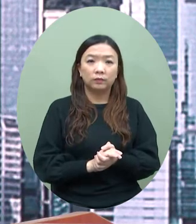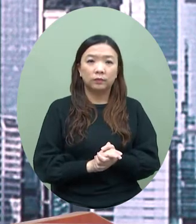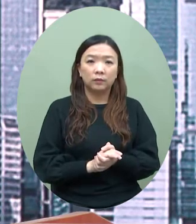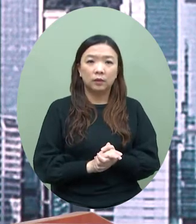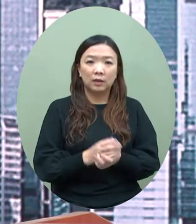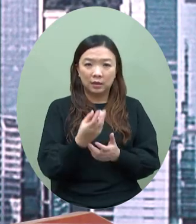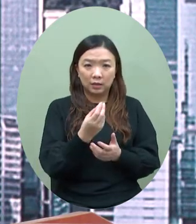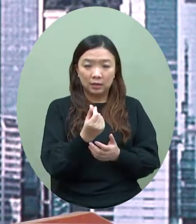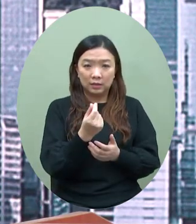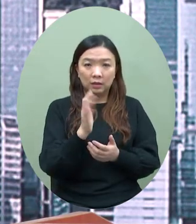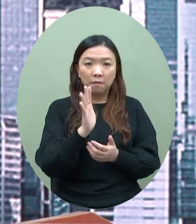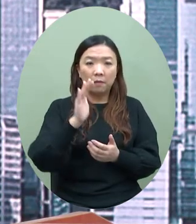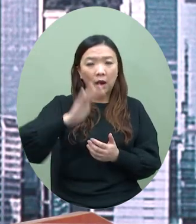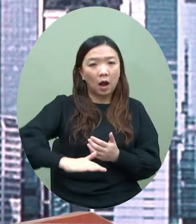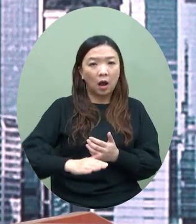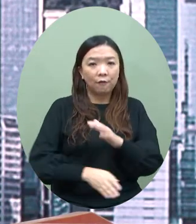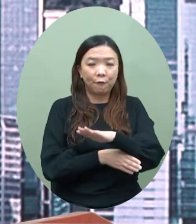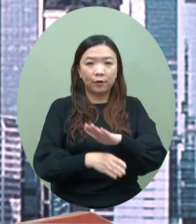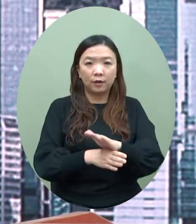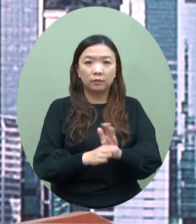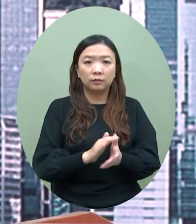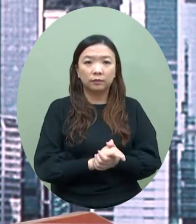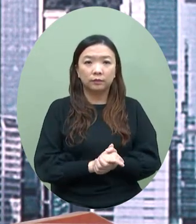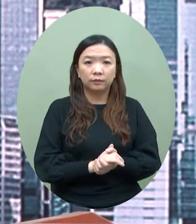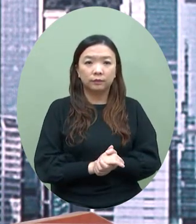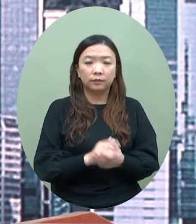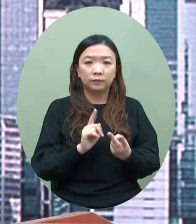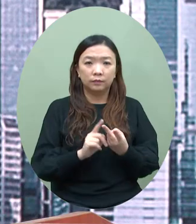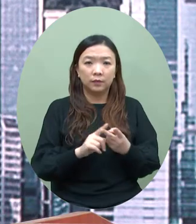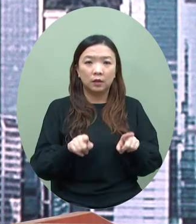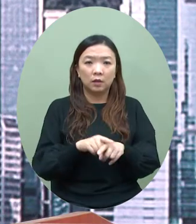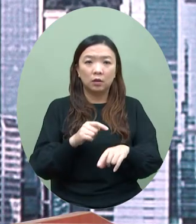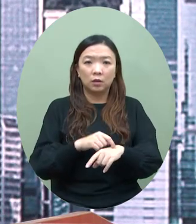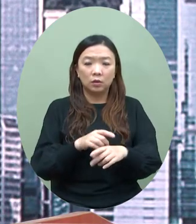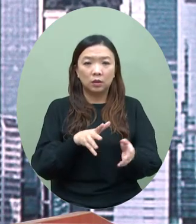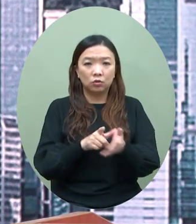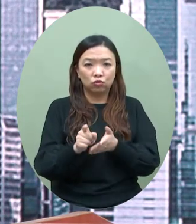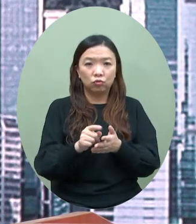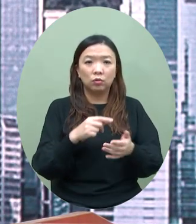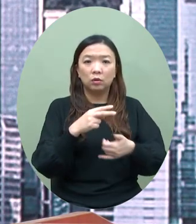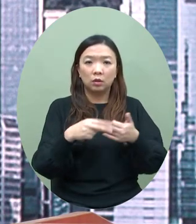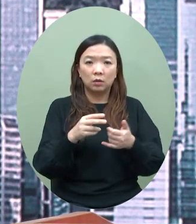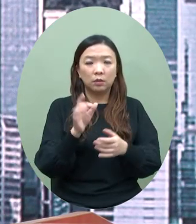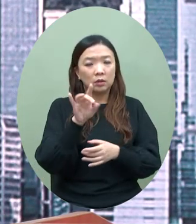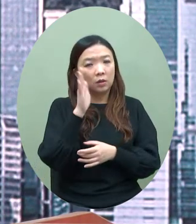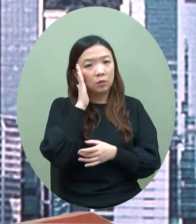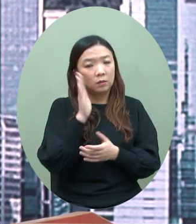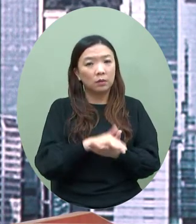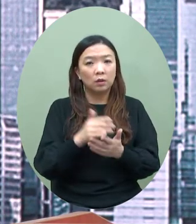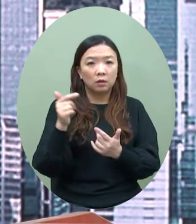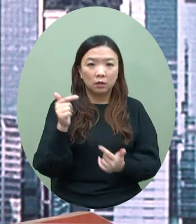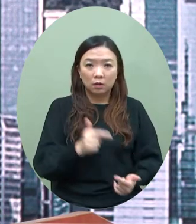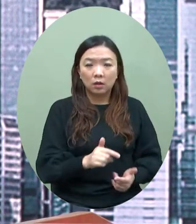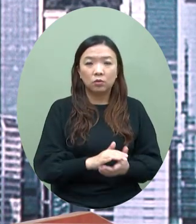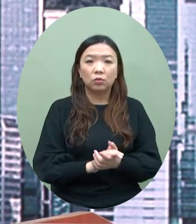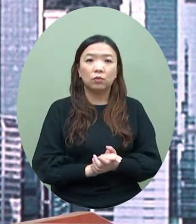500元樓下 的房間，同時間呢，亦都係要確保啦，我哋嘅指定檢疫酒店呢，亦都係可以繼續符